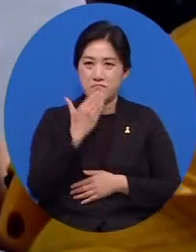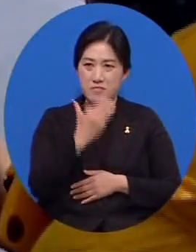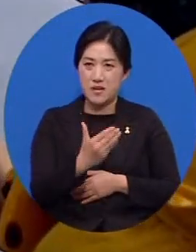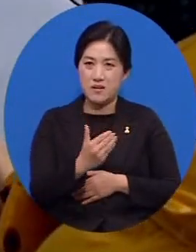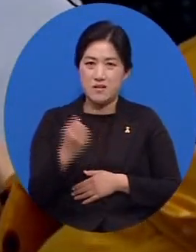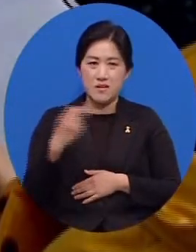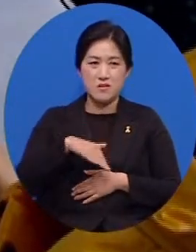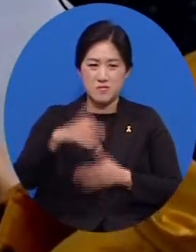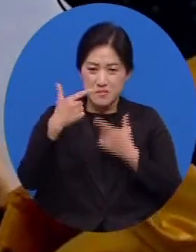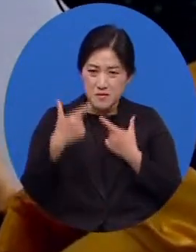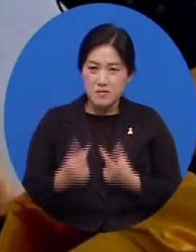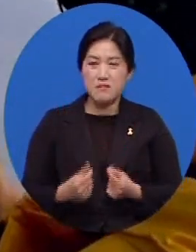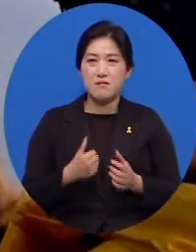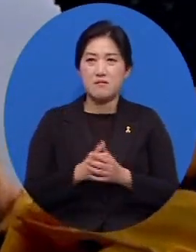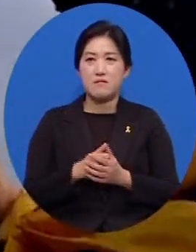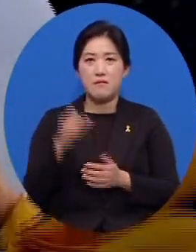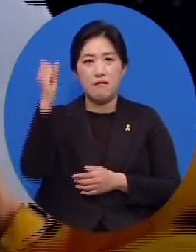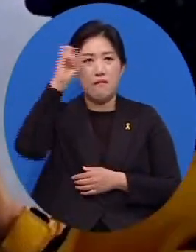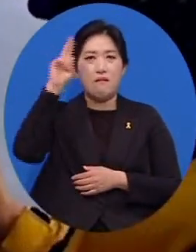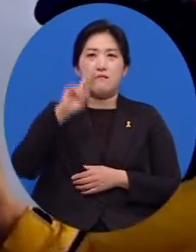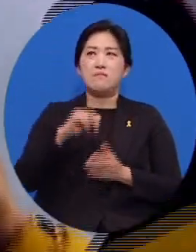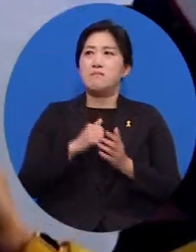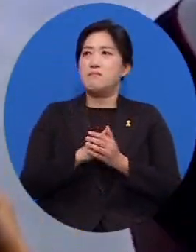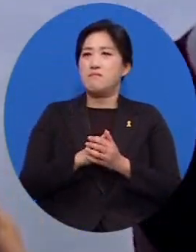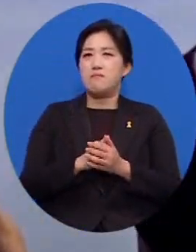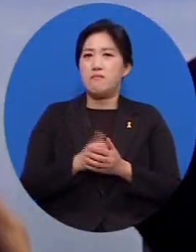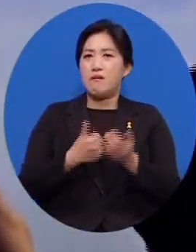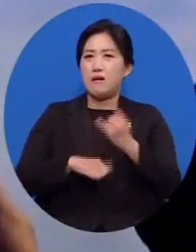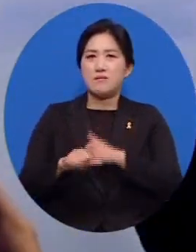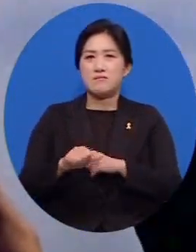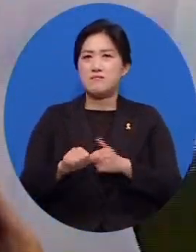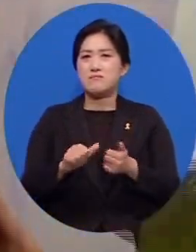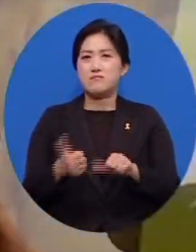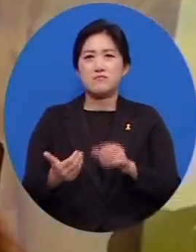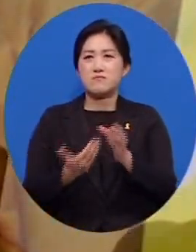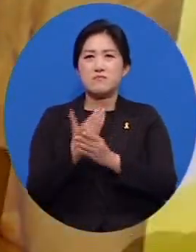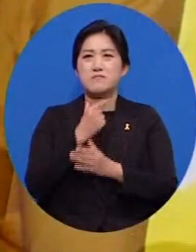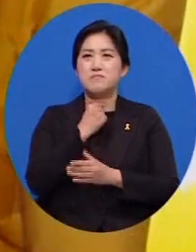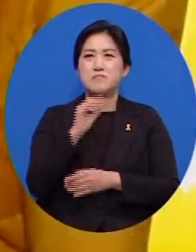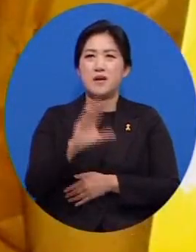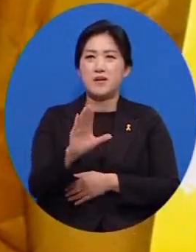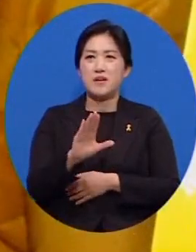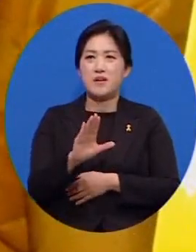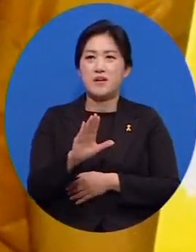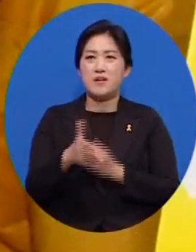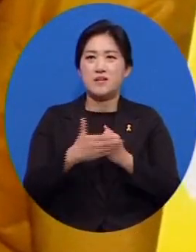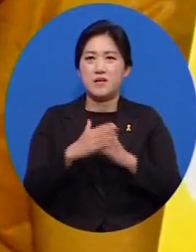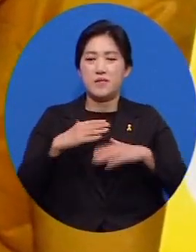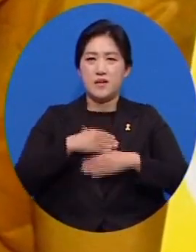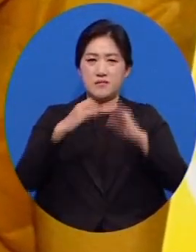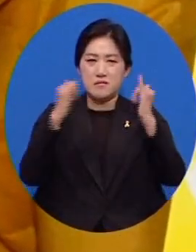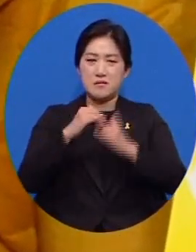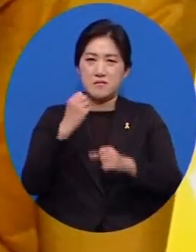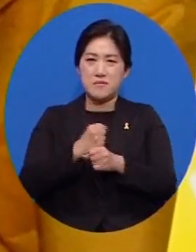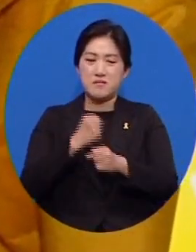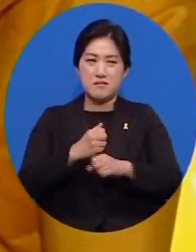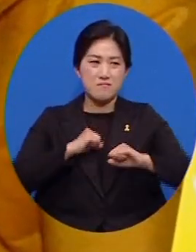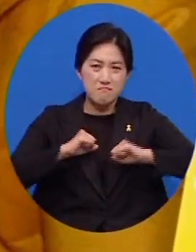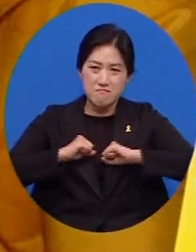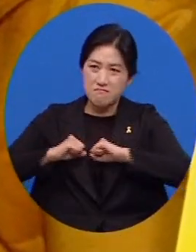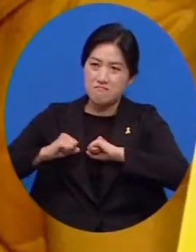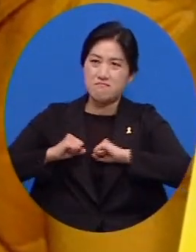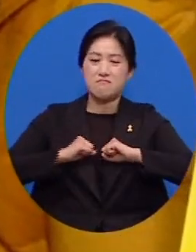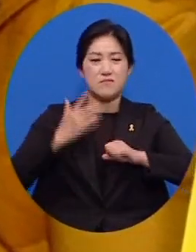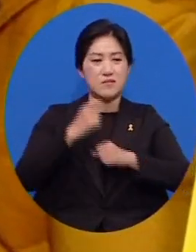다시는 누구도 우리처럼 어느 날 갑자기 아이를 잃게 하고 싶지 않아서 안전사회 만들겠다 뛰어다닌